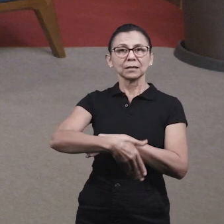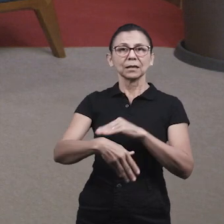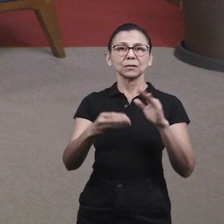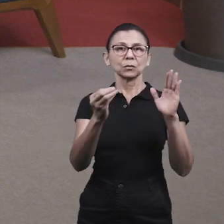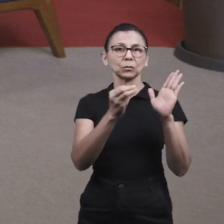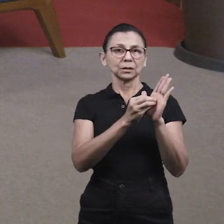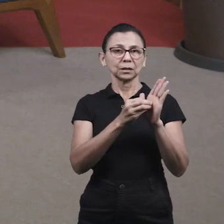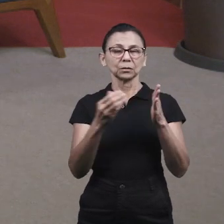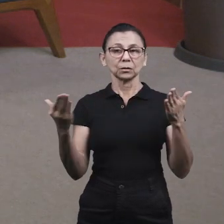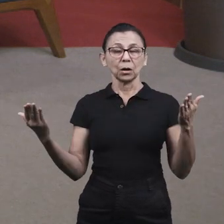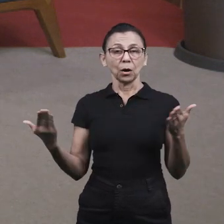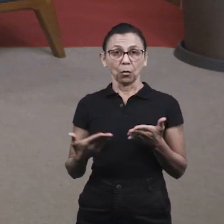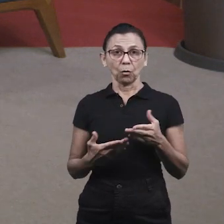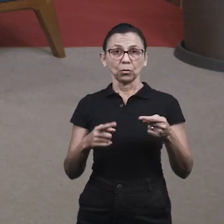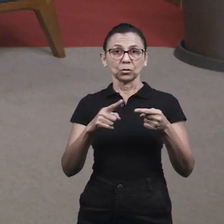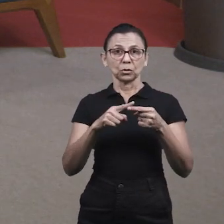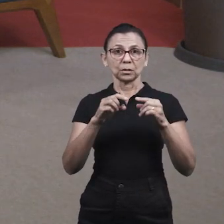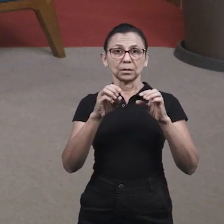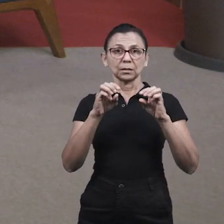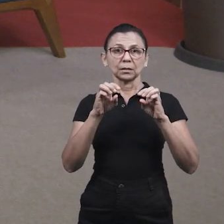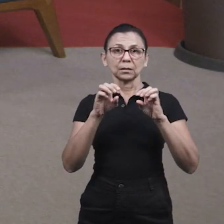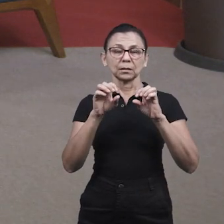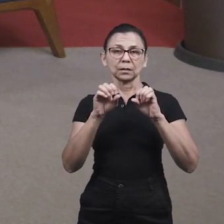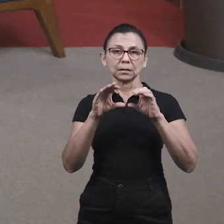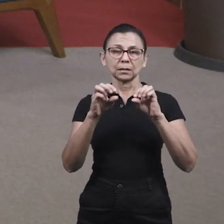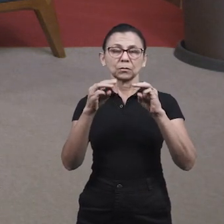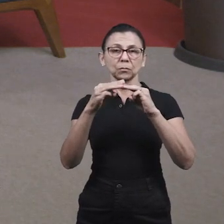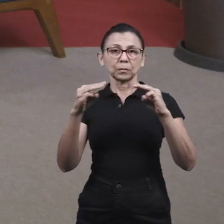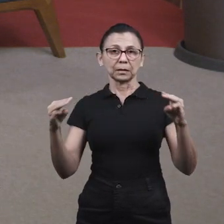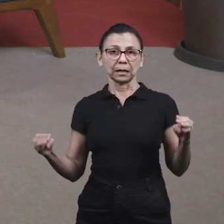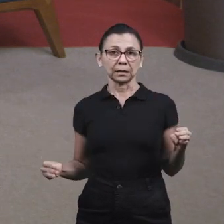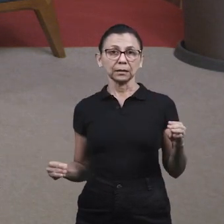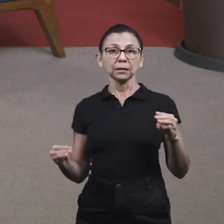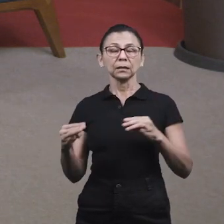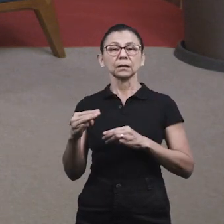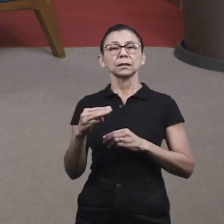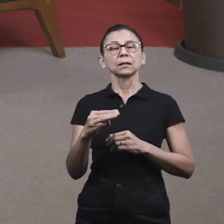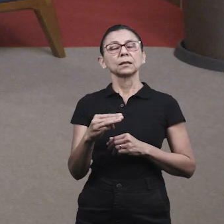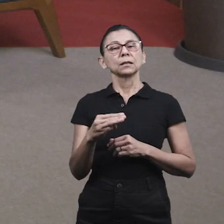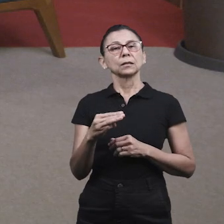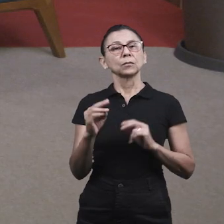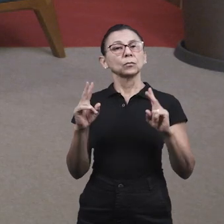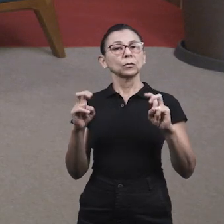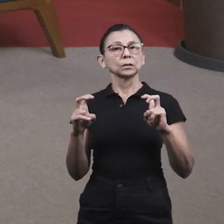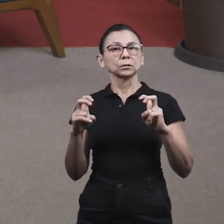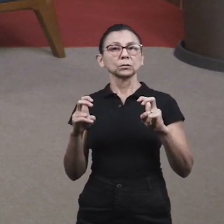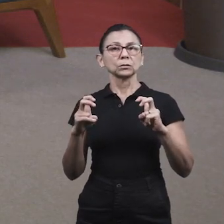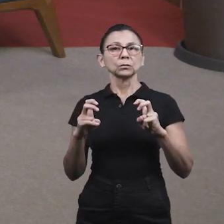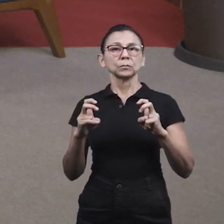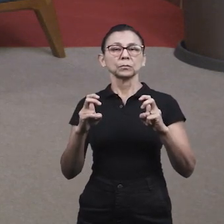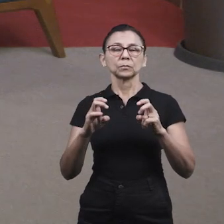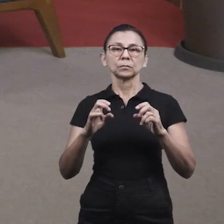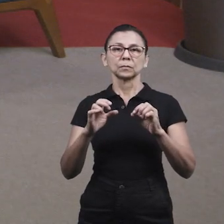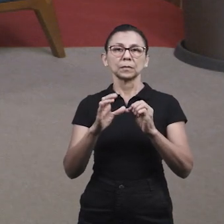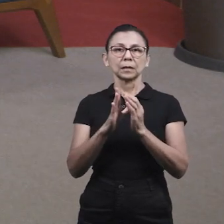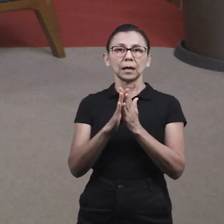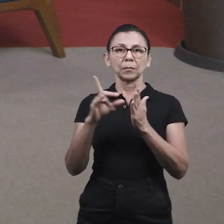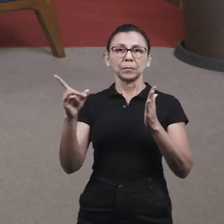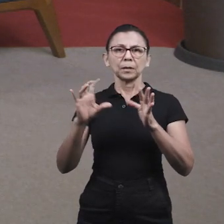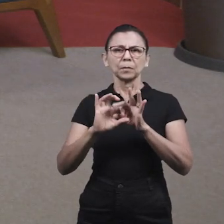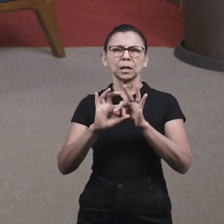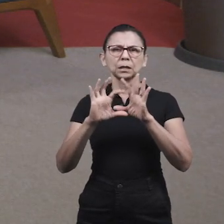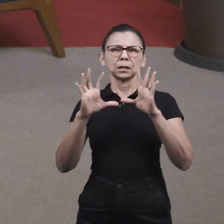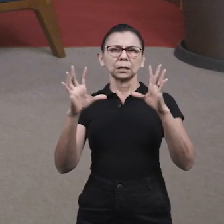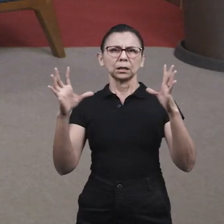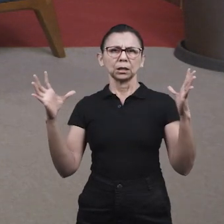ici. Et dans le volet leçon du matin d'aujourd'hui, ensemble avec le pasteur Daniel Moreira et Sergio Souza, le sujet que nous allons traiter porte